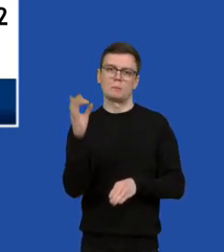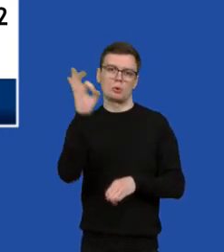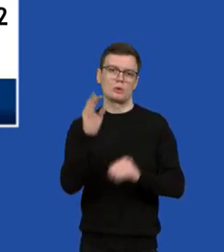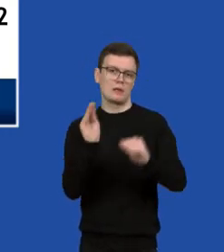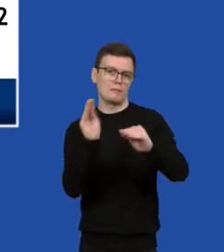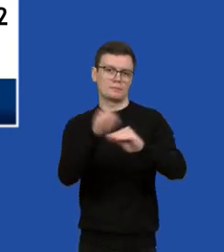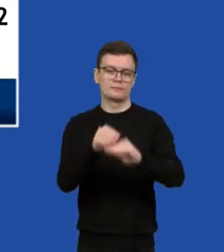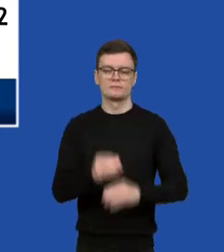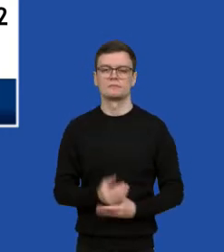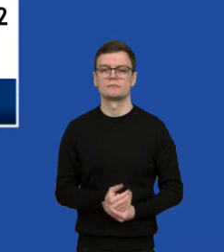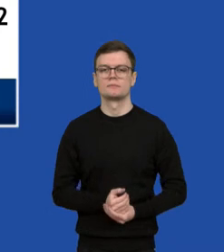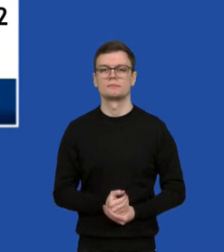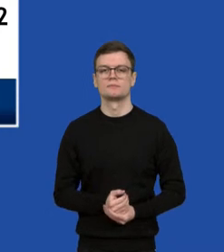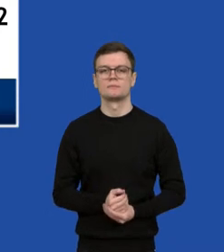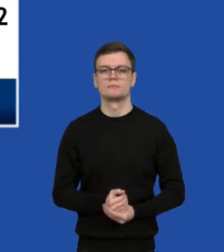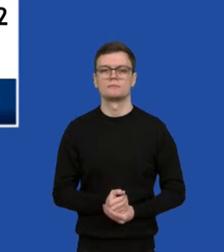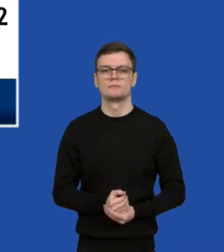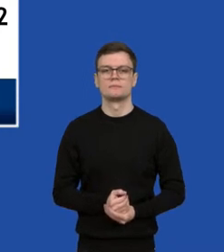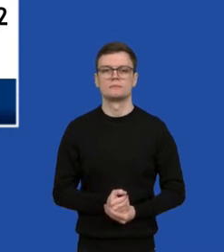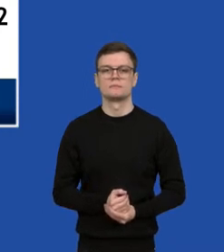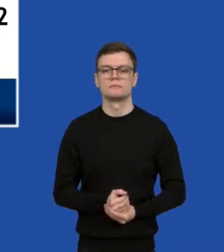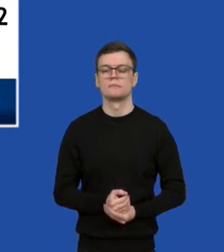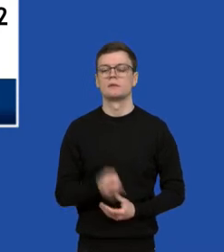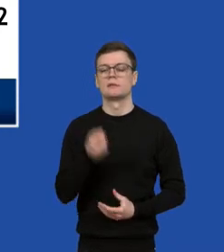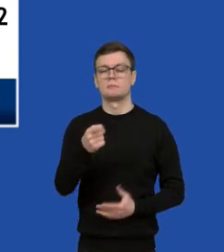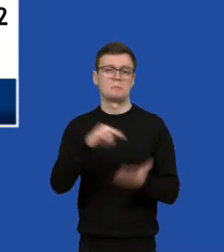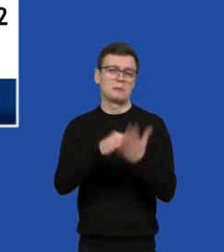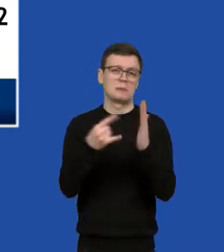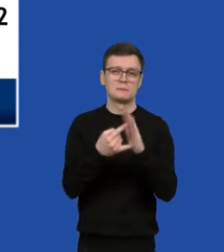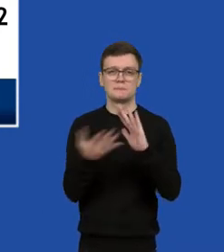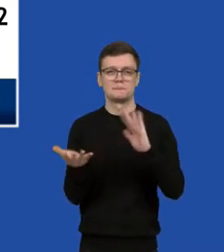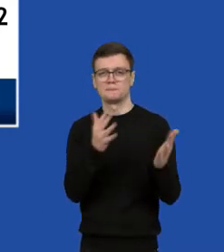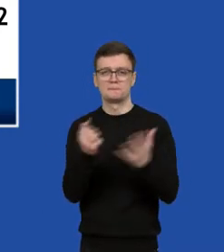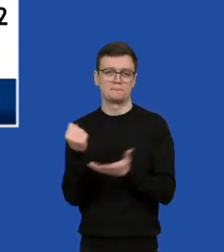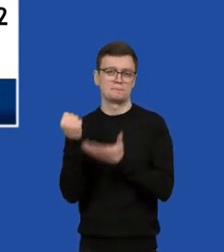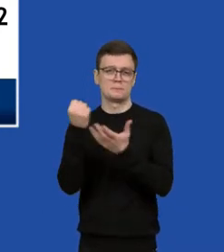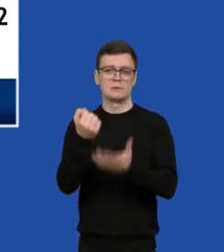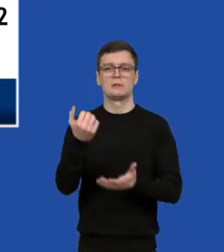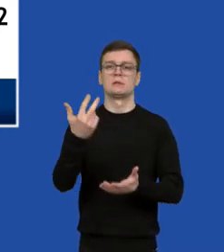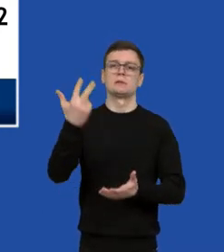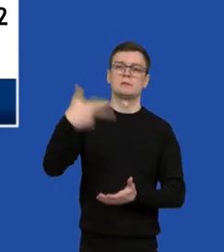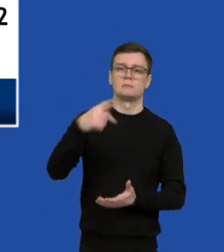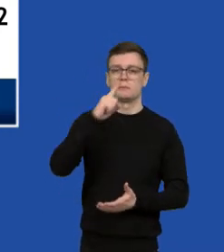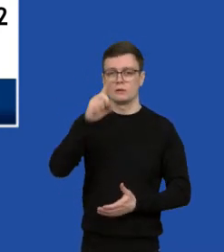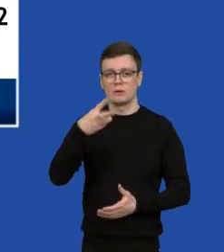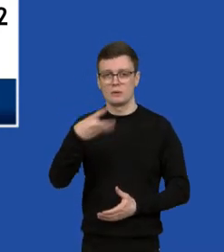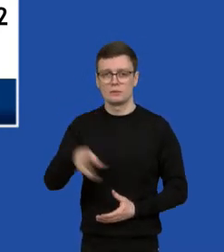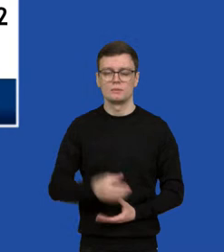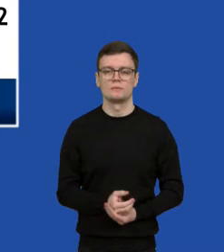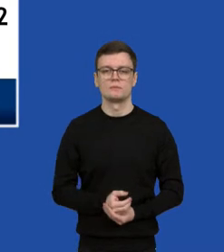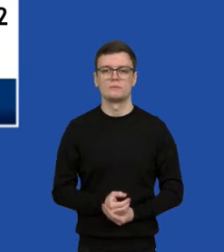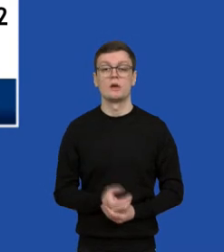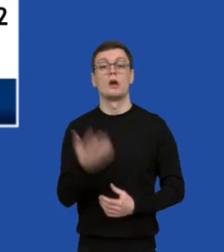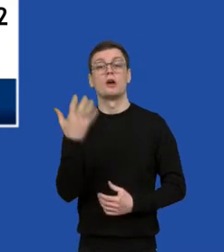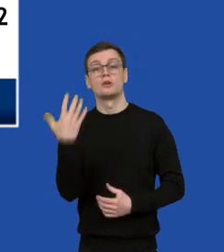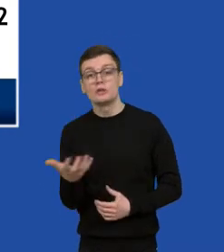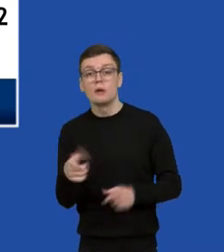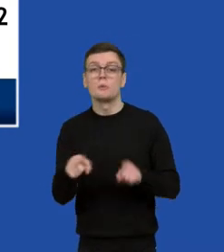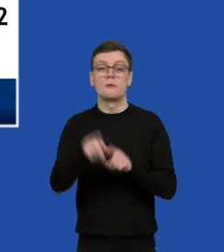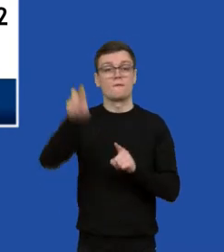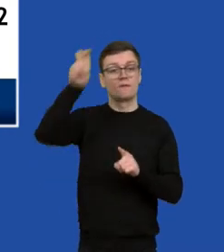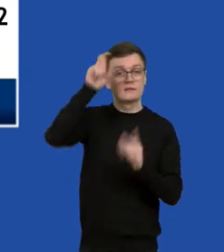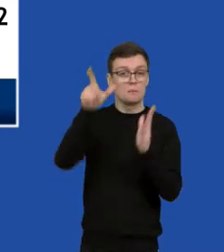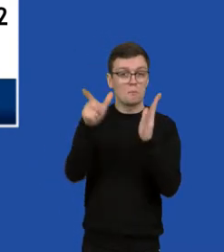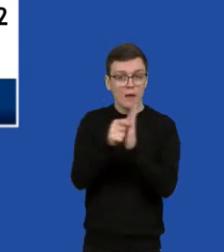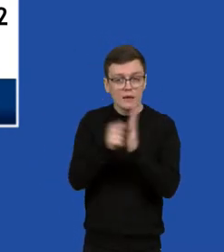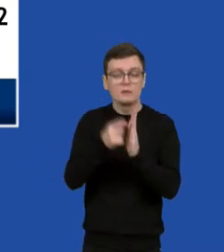15%. Tam yra numatoma virš 30 milijonų eurų. Taip pat siūloma didinti šalpos ir valstybinės pensijas